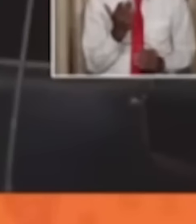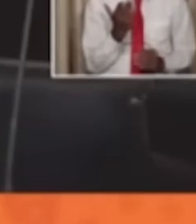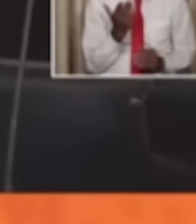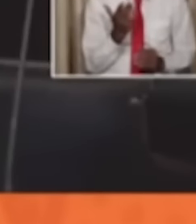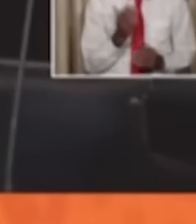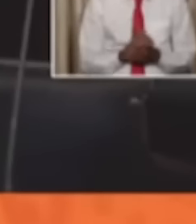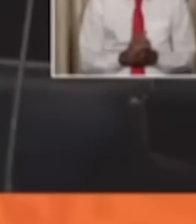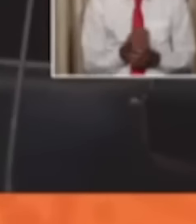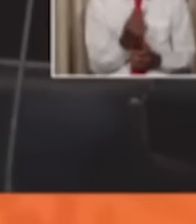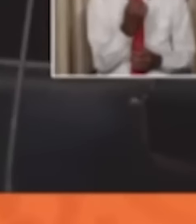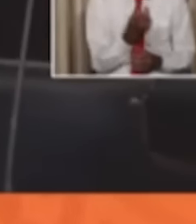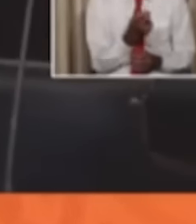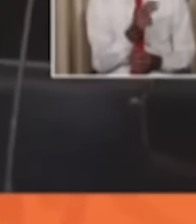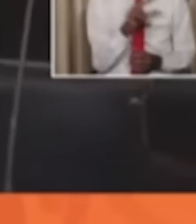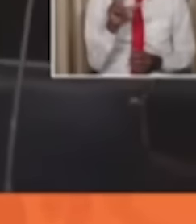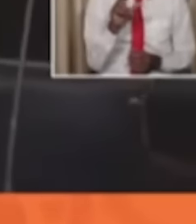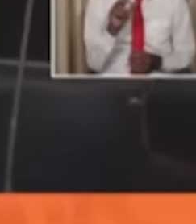අතර